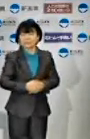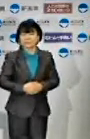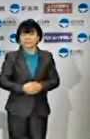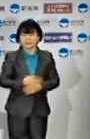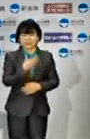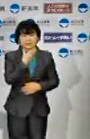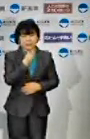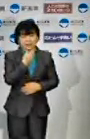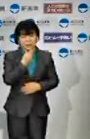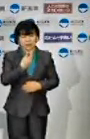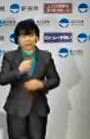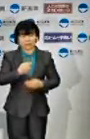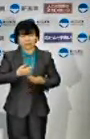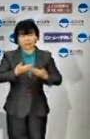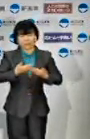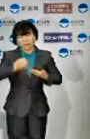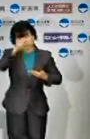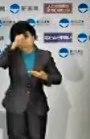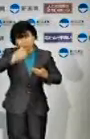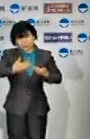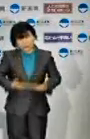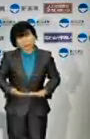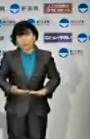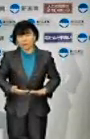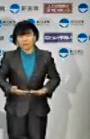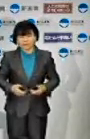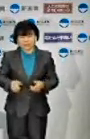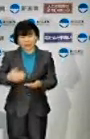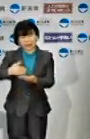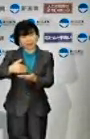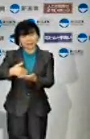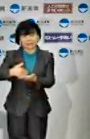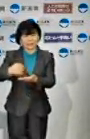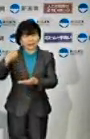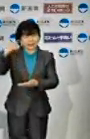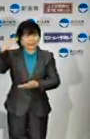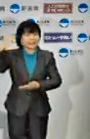幸い重症という話は聞いておりませんので、